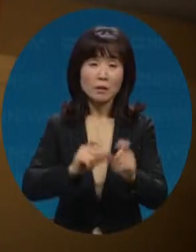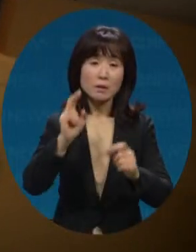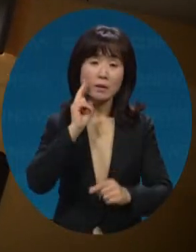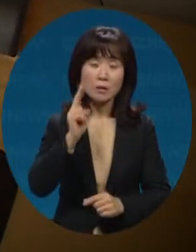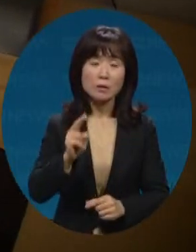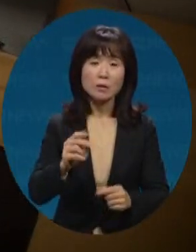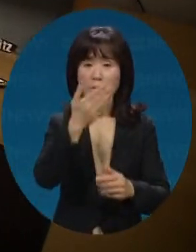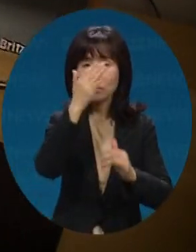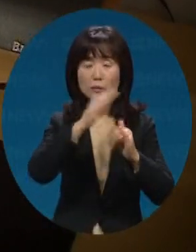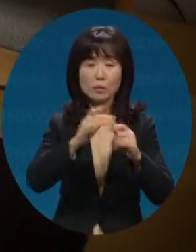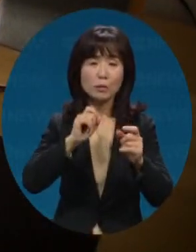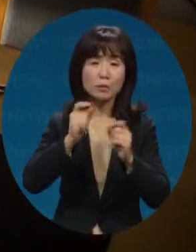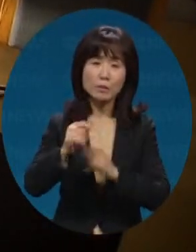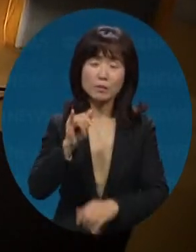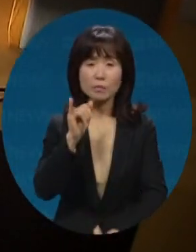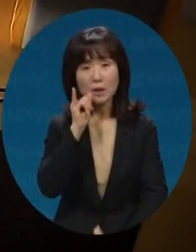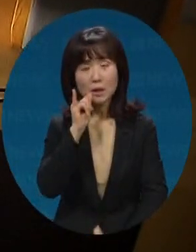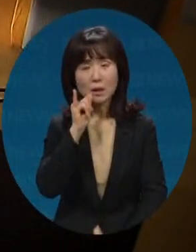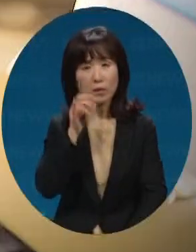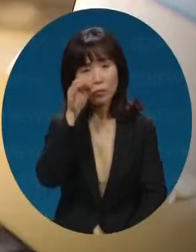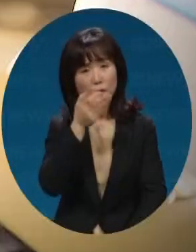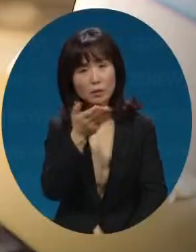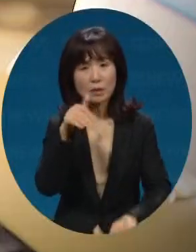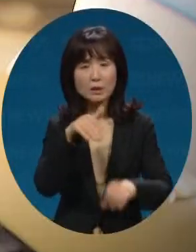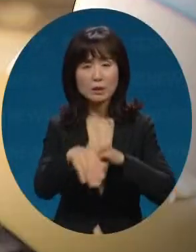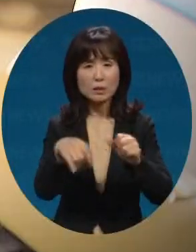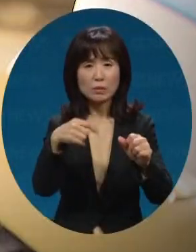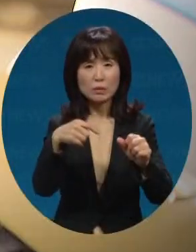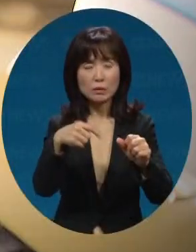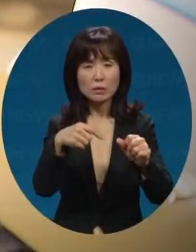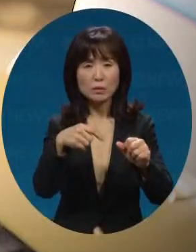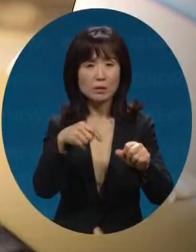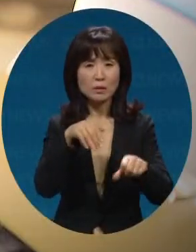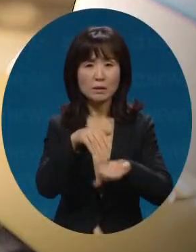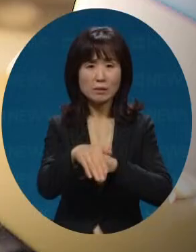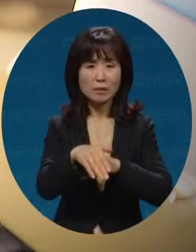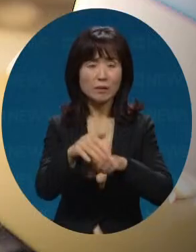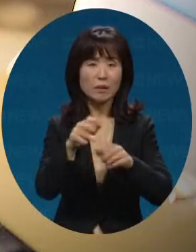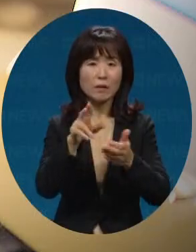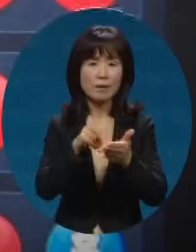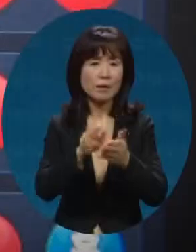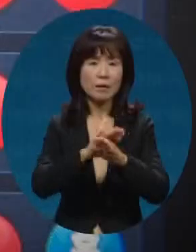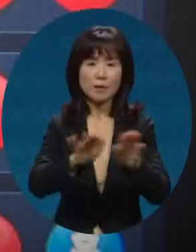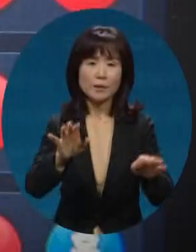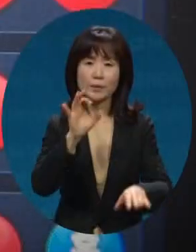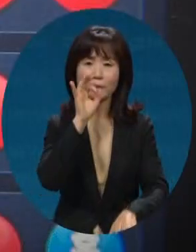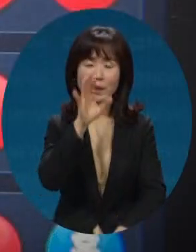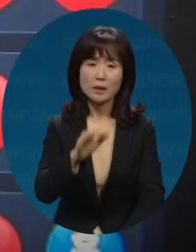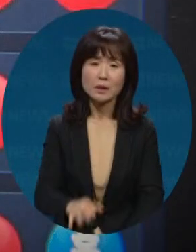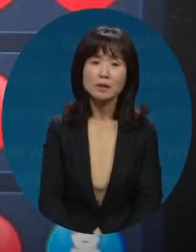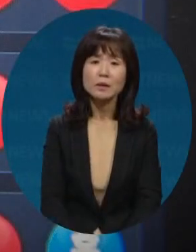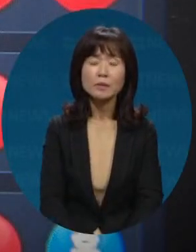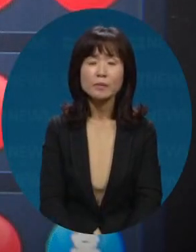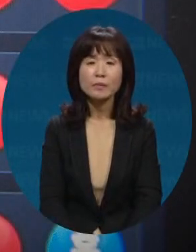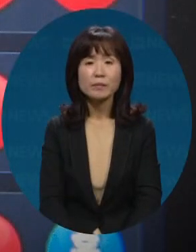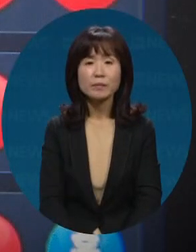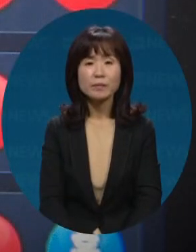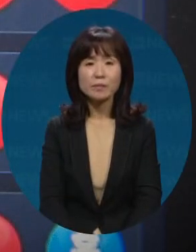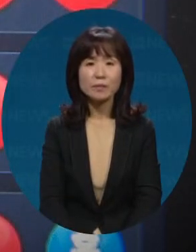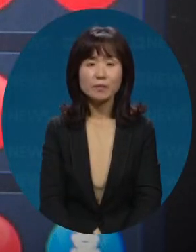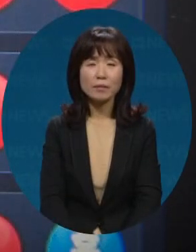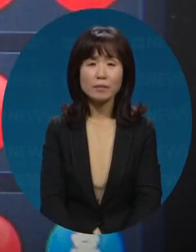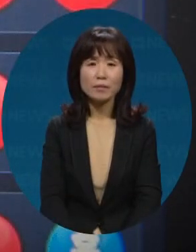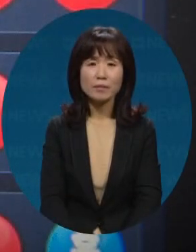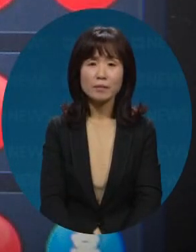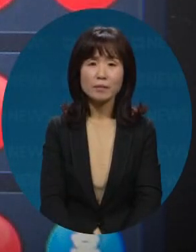심해지는 청소년 도박 중독 보여주기 시 교육만으로 완전한 해법이 될 수 없다는 지적입니다 EBS 뉴스